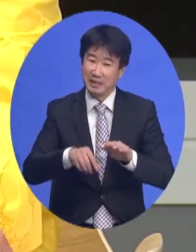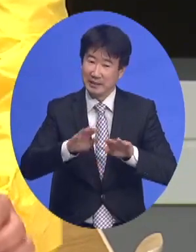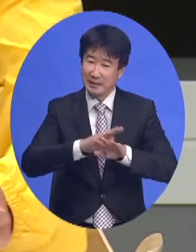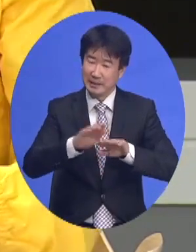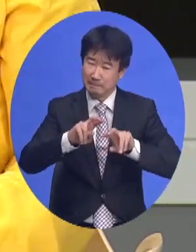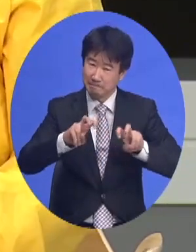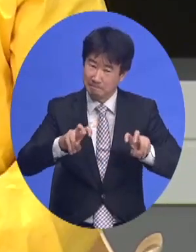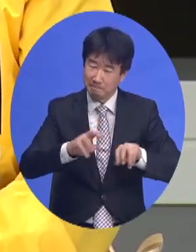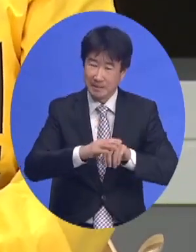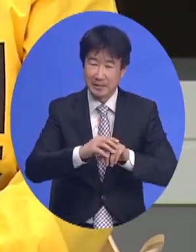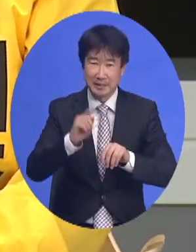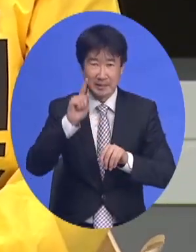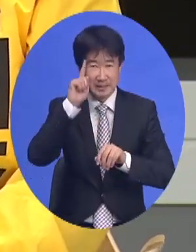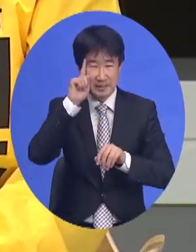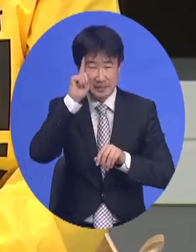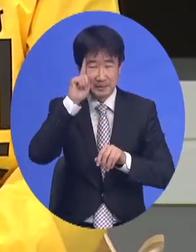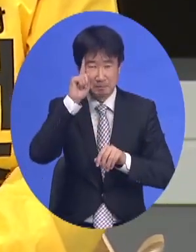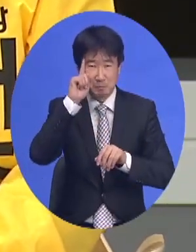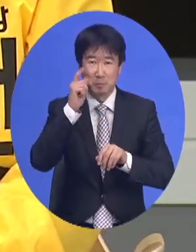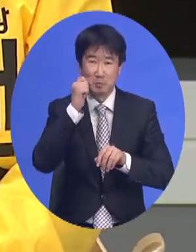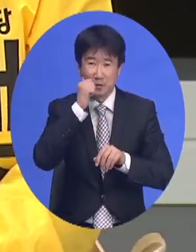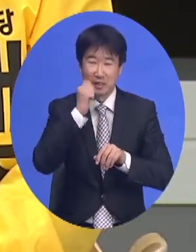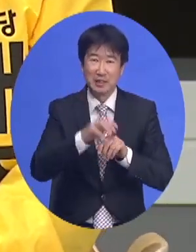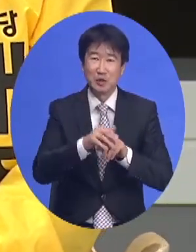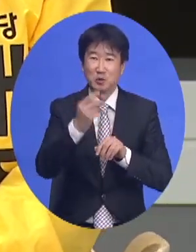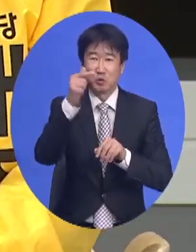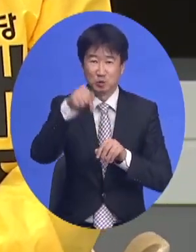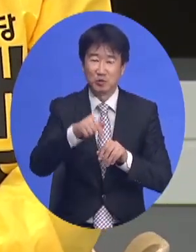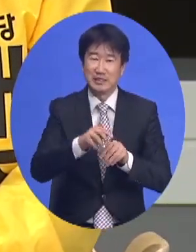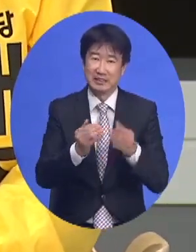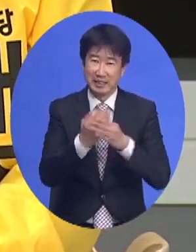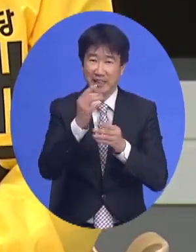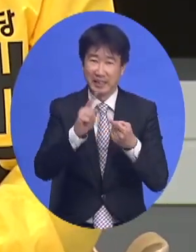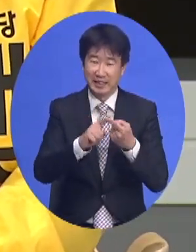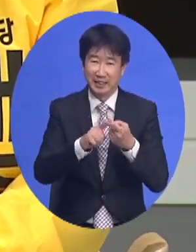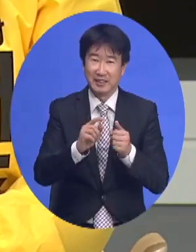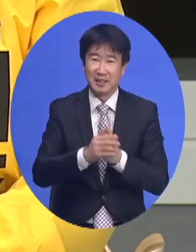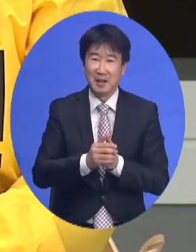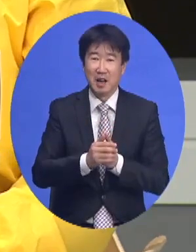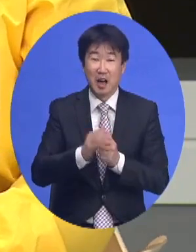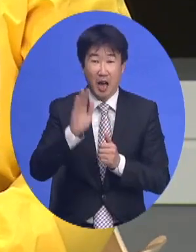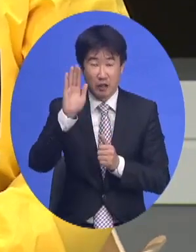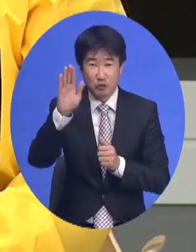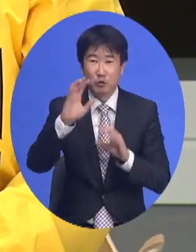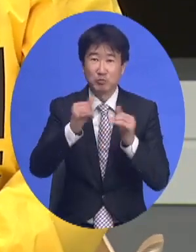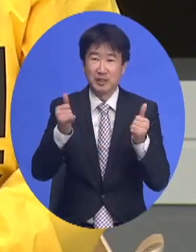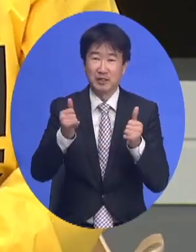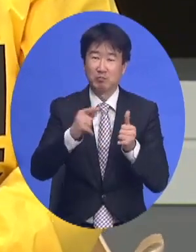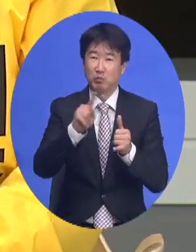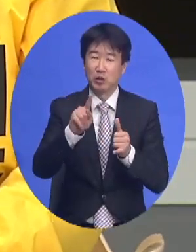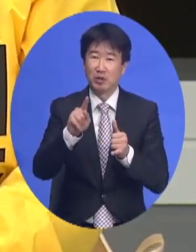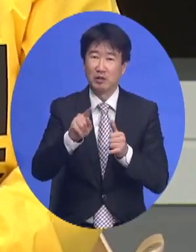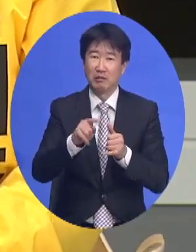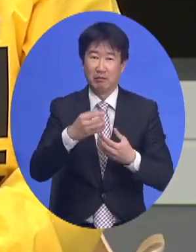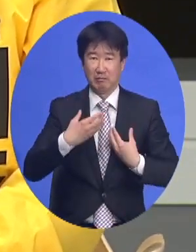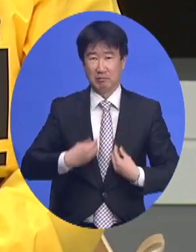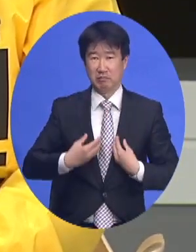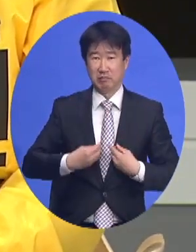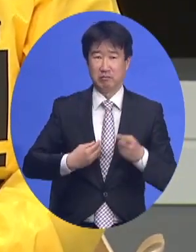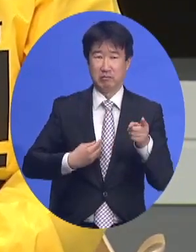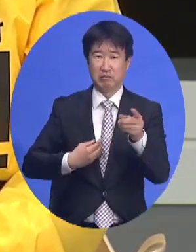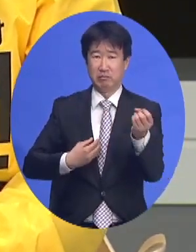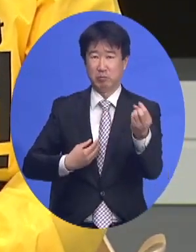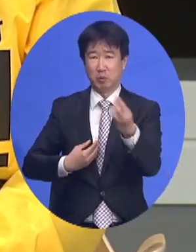못했기 때문에 그 현재 그 조국 사태에 대한 부분을 나중에 국민들이 너무 실망한 부분들이